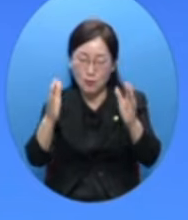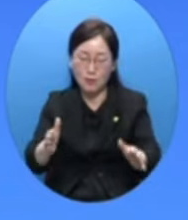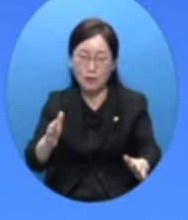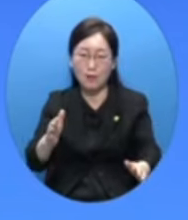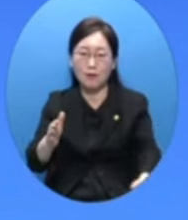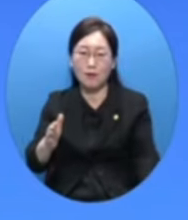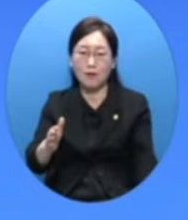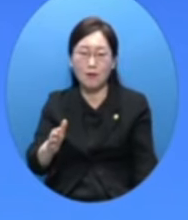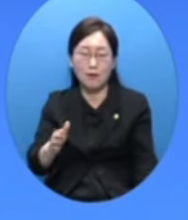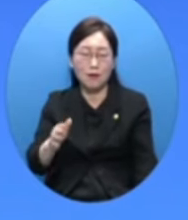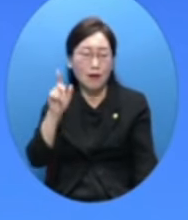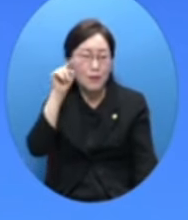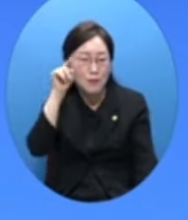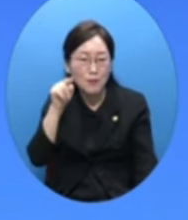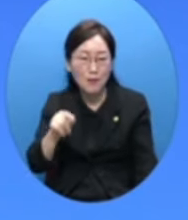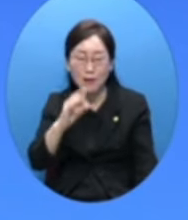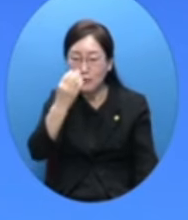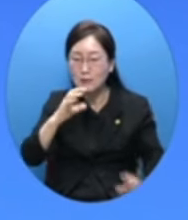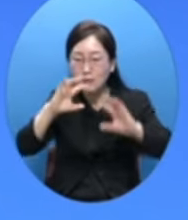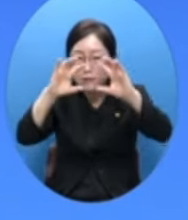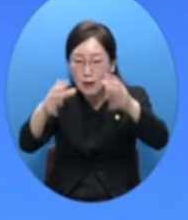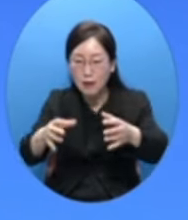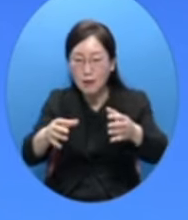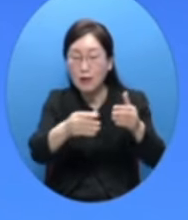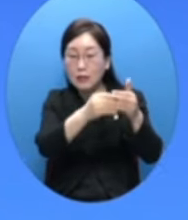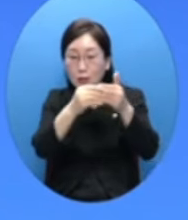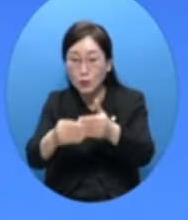이스라엘 백성을 인도해냈던 그 모세가